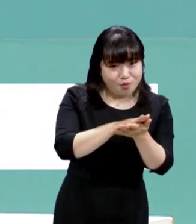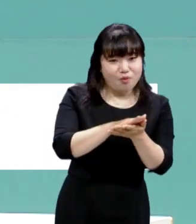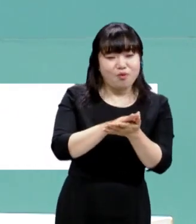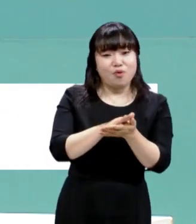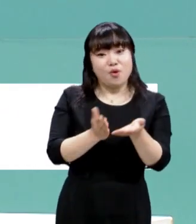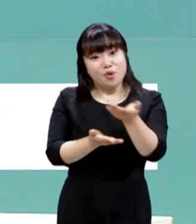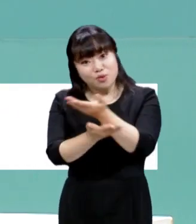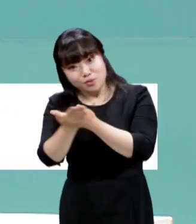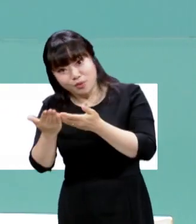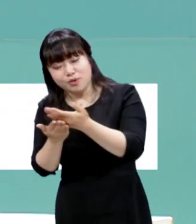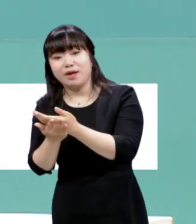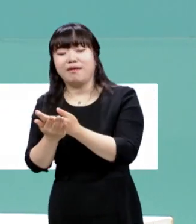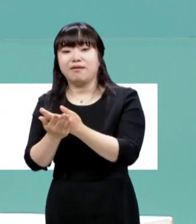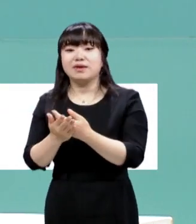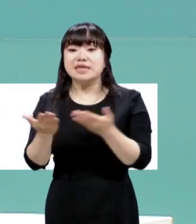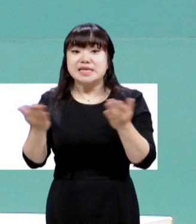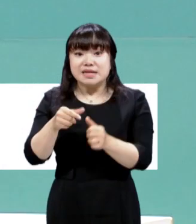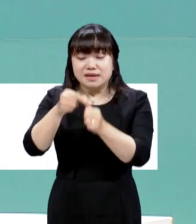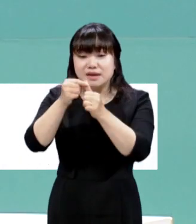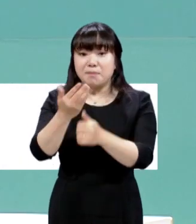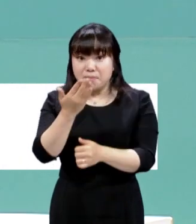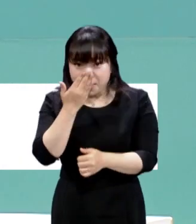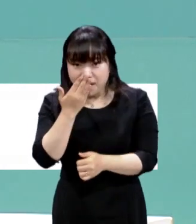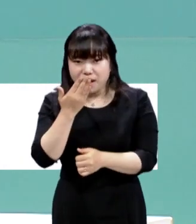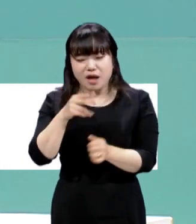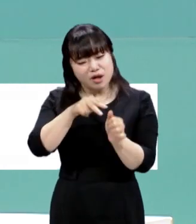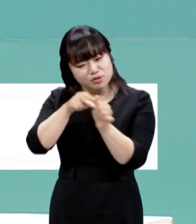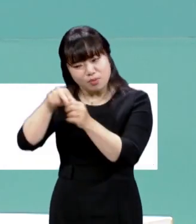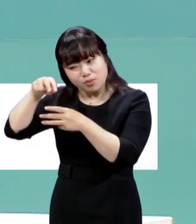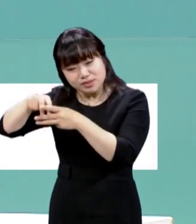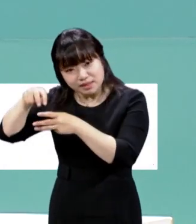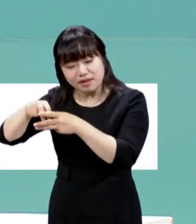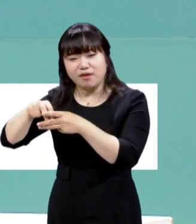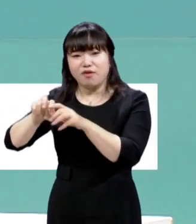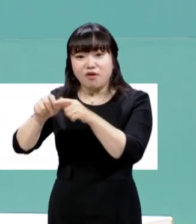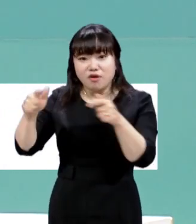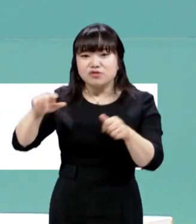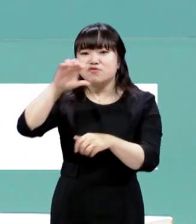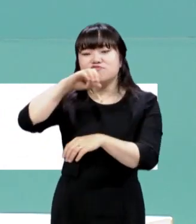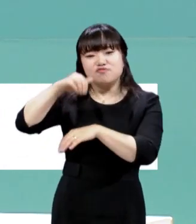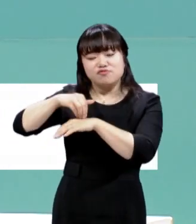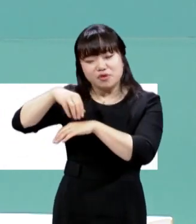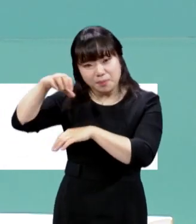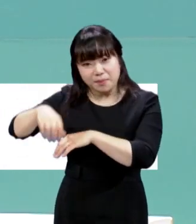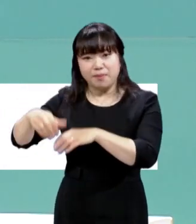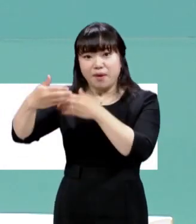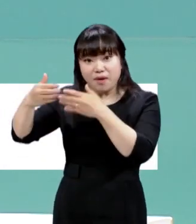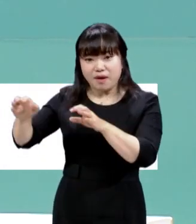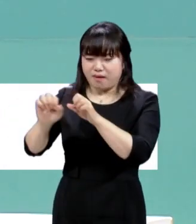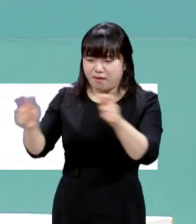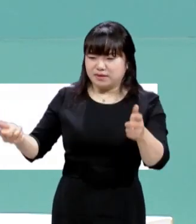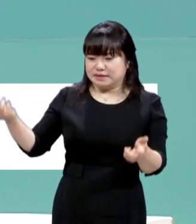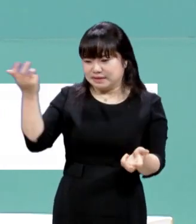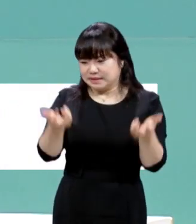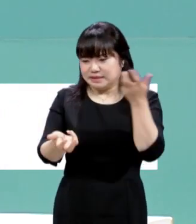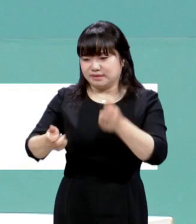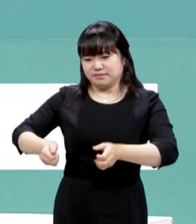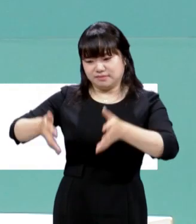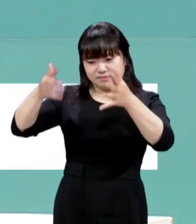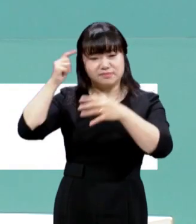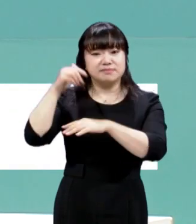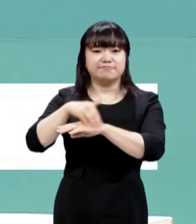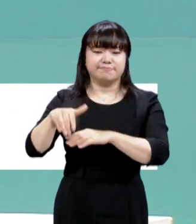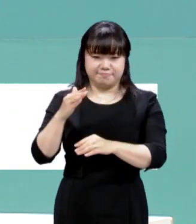청년들의 와서 일자리를 구할 수 있는 정부 정보센터 그리고 훈련할 수 있는 그런 공간들을 만들어 내려고 생각하고